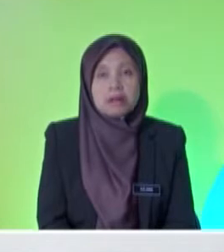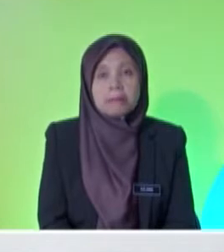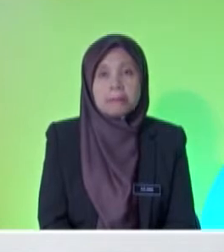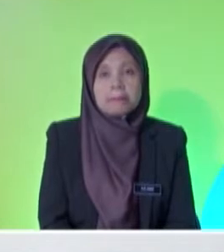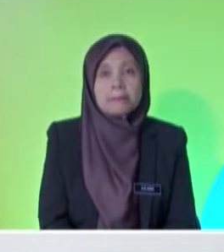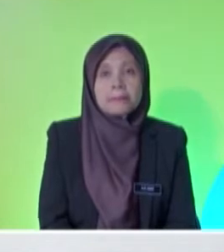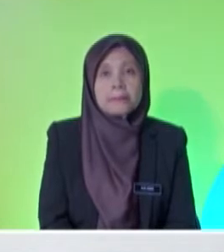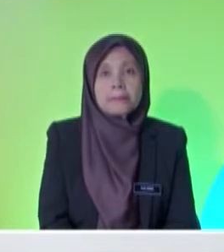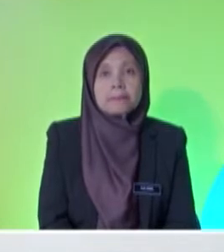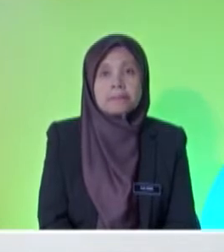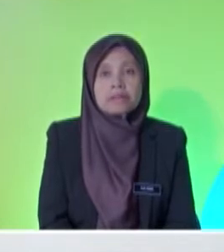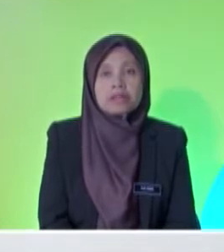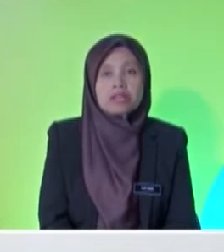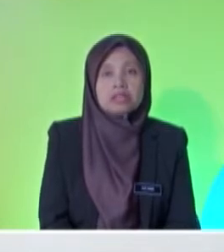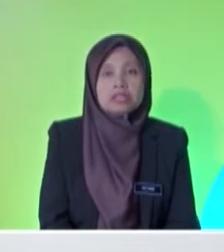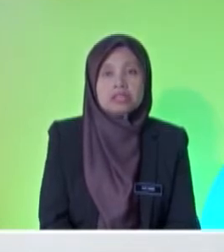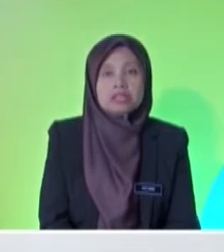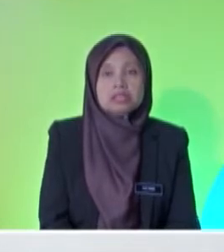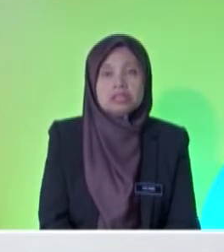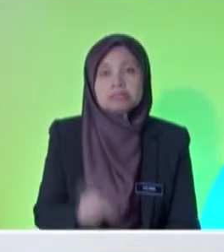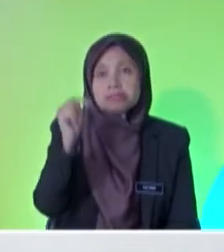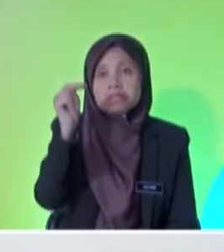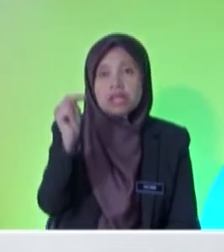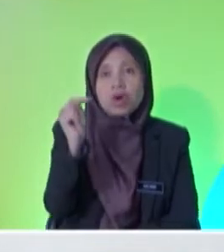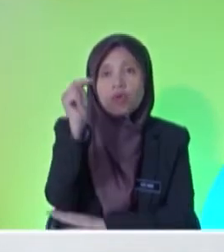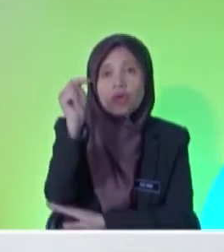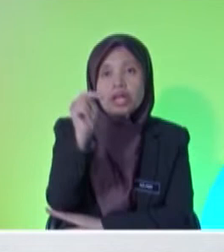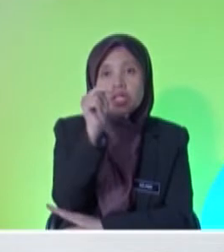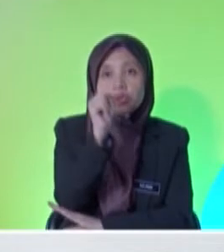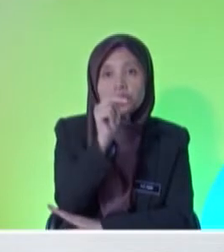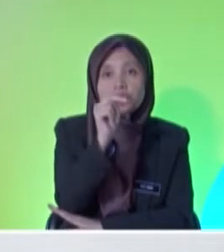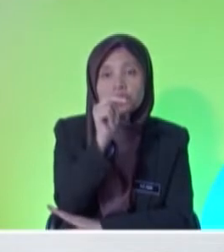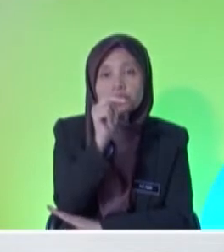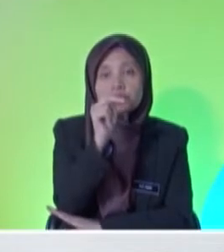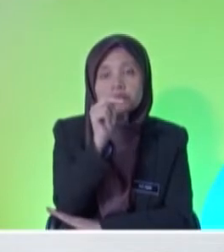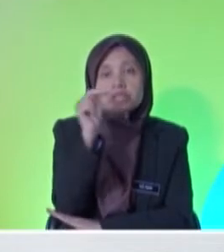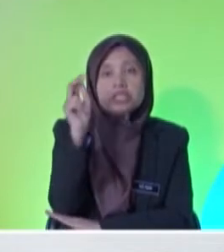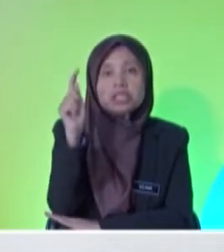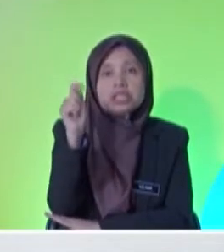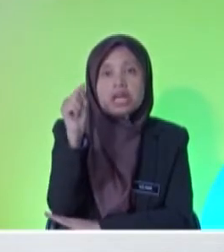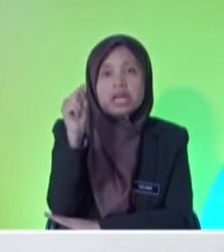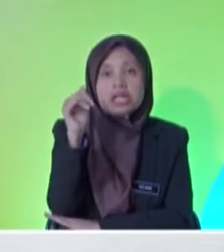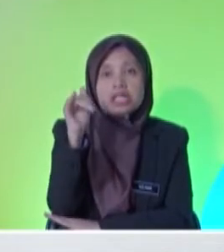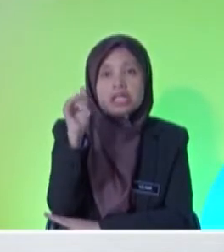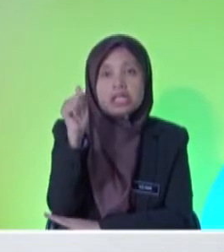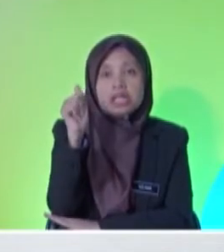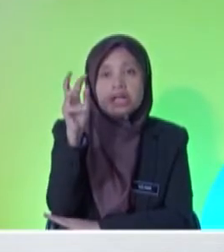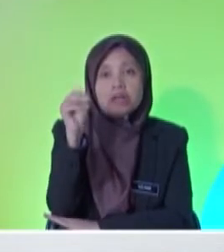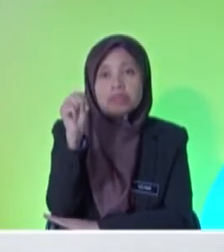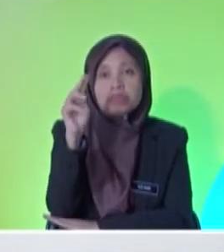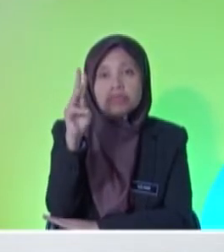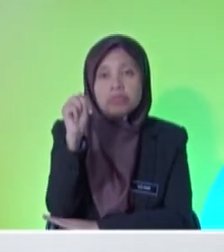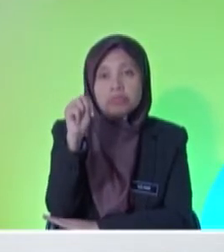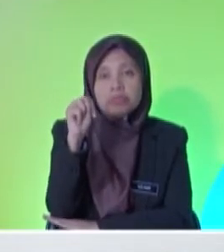Hai klik nawaitu kayak bumerang histigo hati gila hitam al-habib